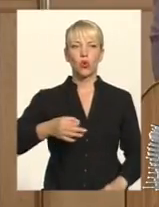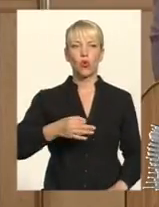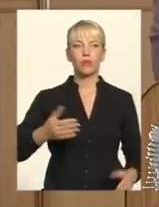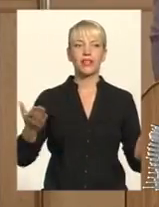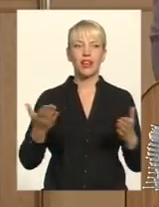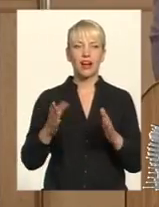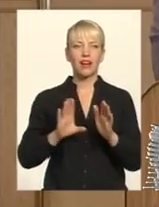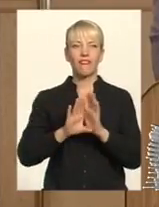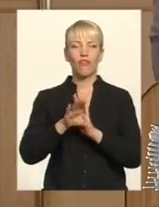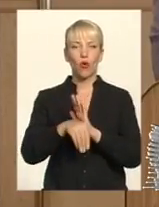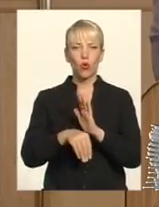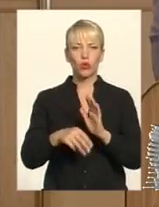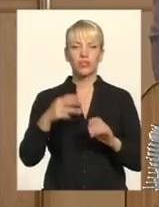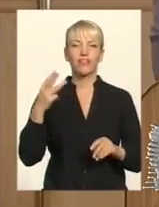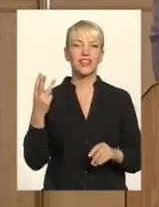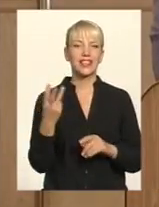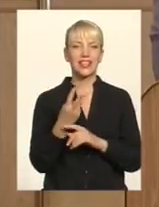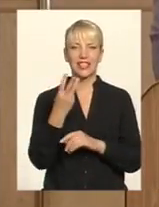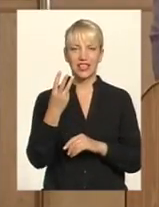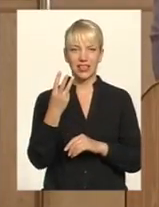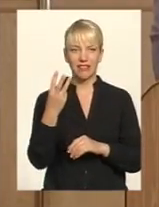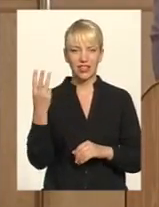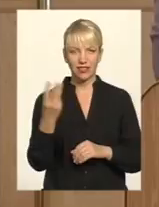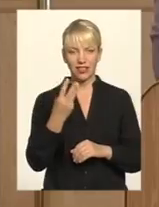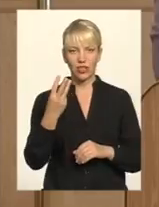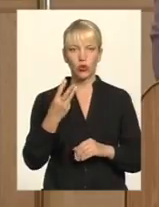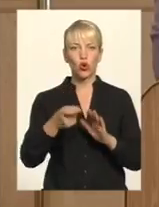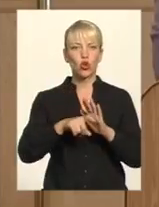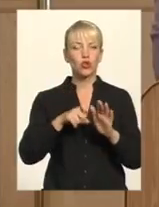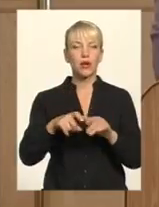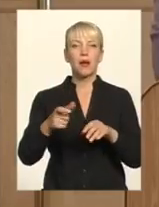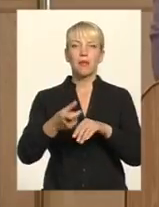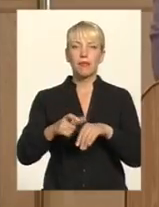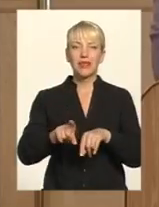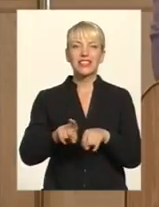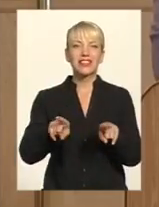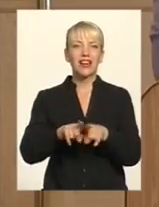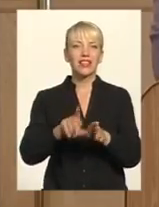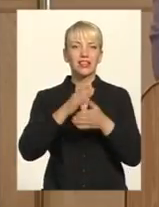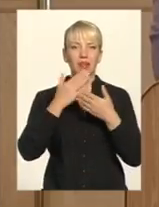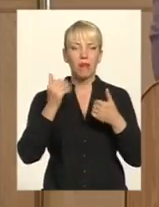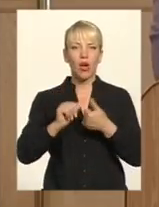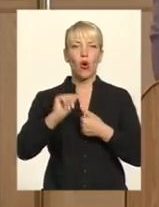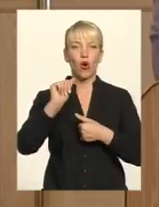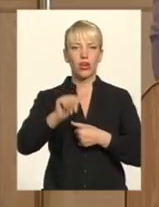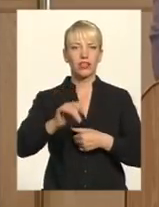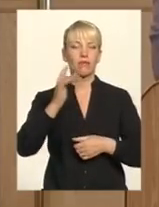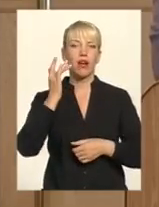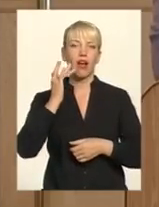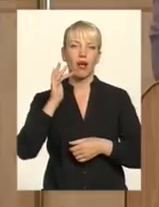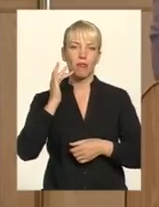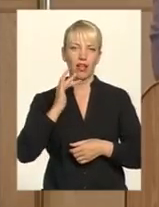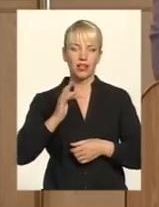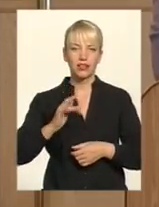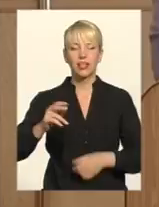яке входить в трійку родовищ, більше таких немає, крім Сполучених Штатів Америки,